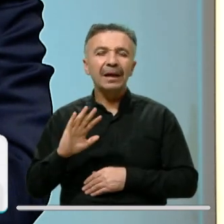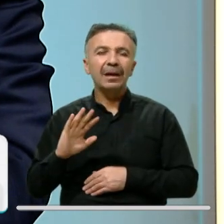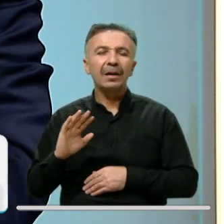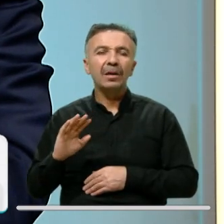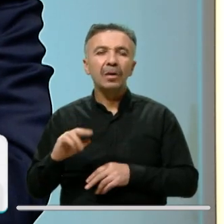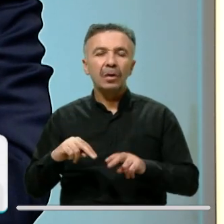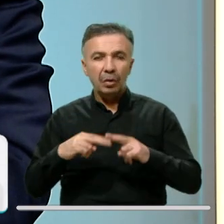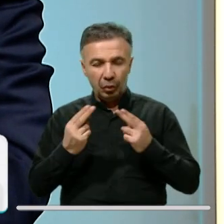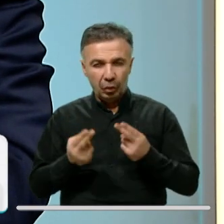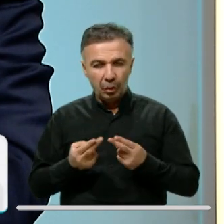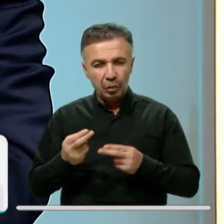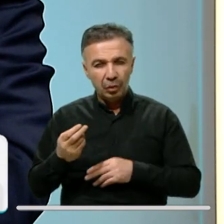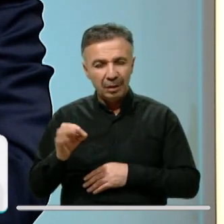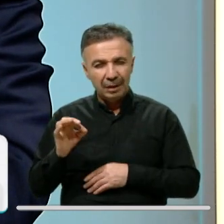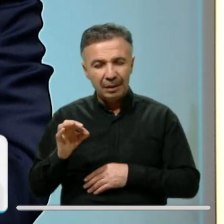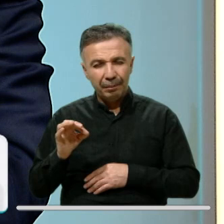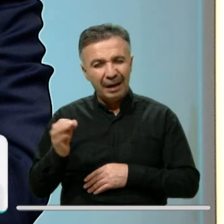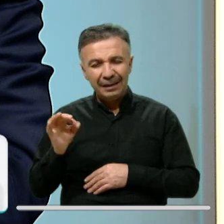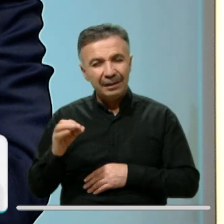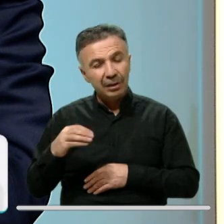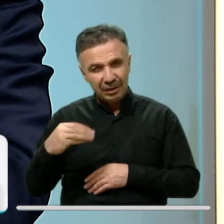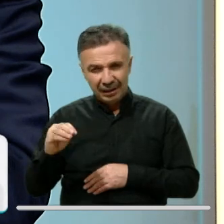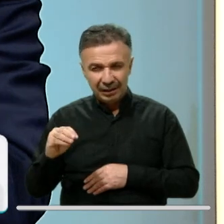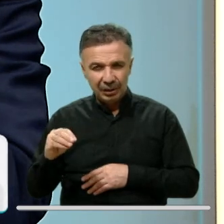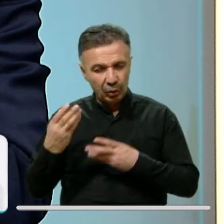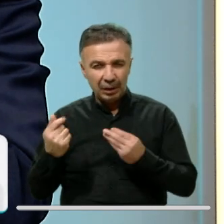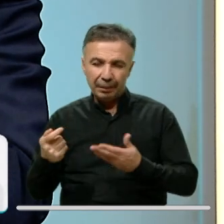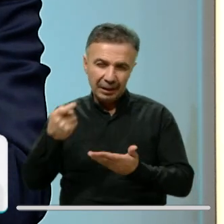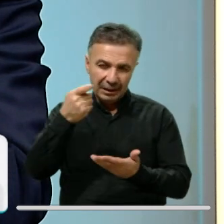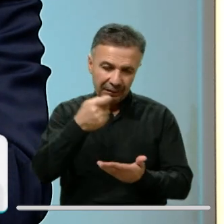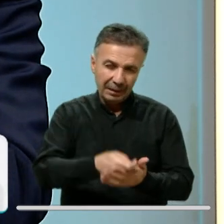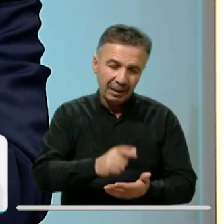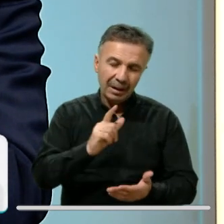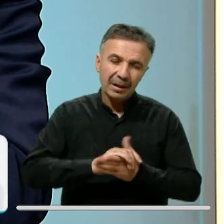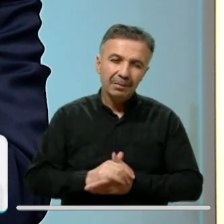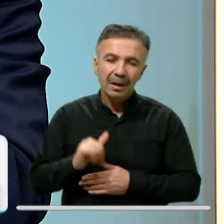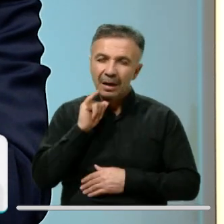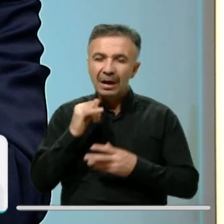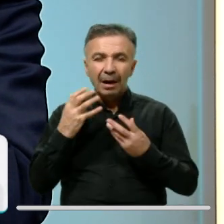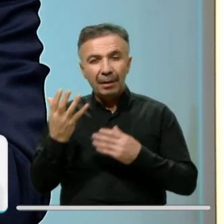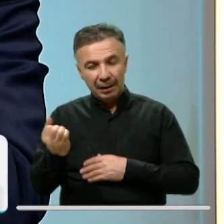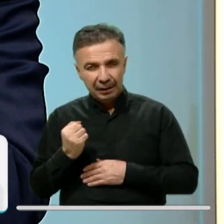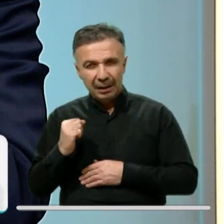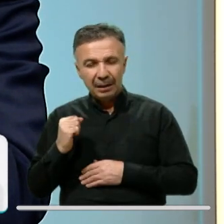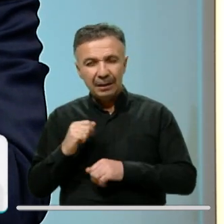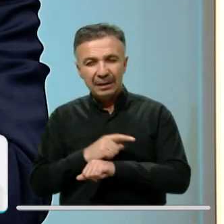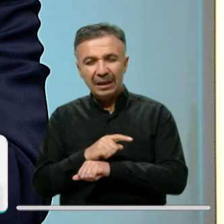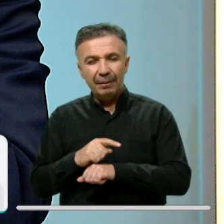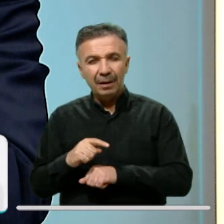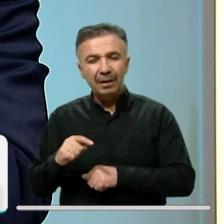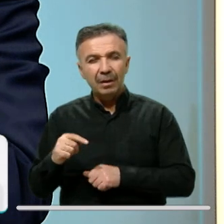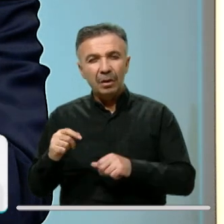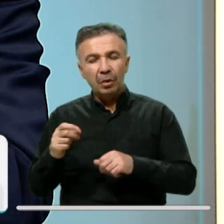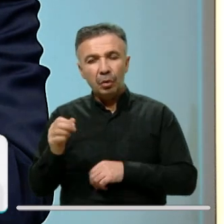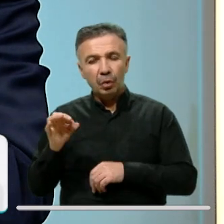kuyumcunun satış fiyatı üzerinden vermeleri gerekir. Çünkü hani gram aldığı zaman kuyumcunun satış fiyatı üzerinden alıyor